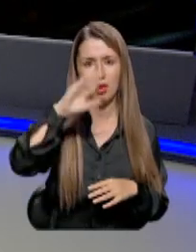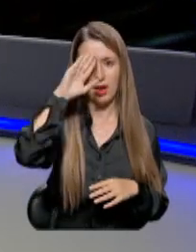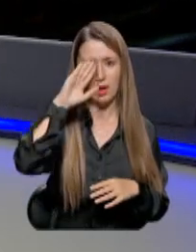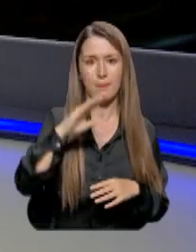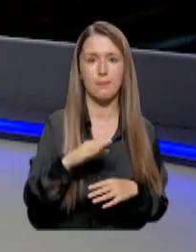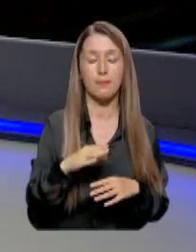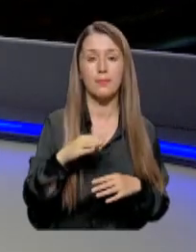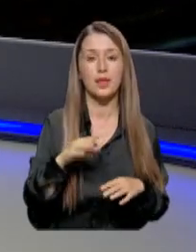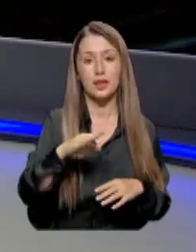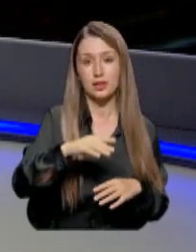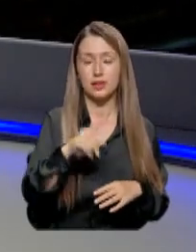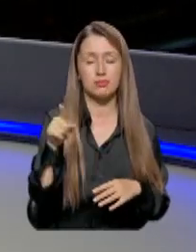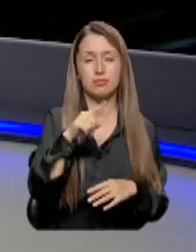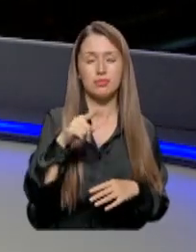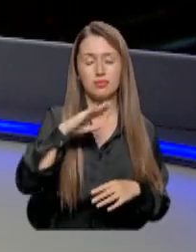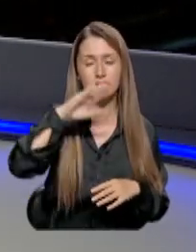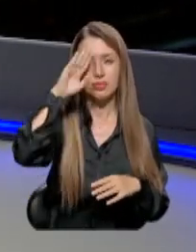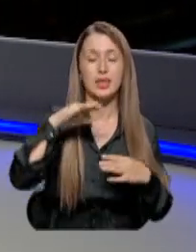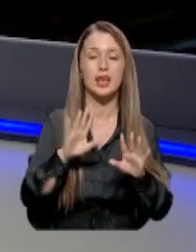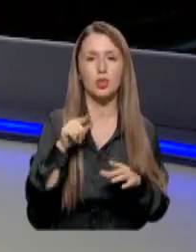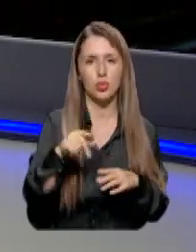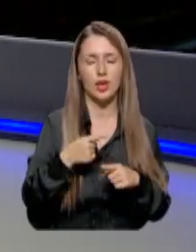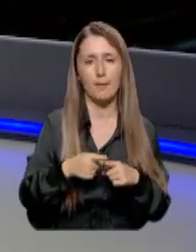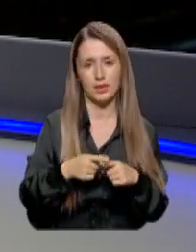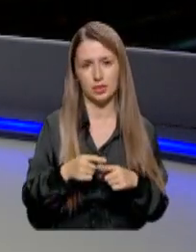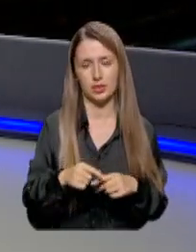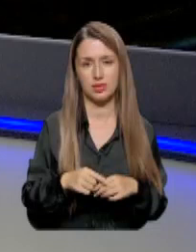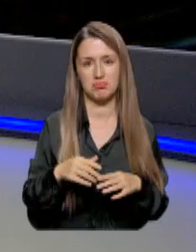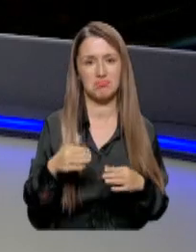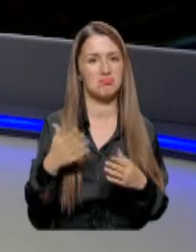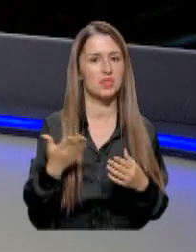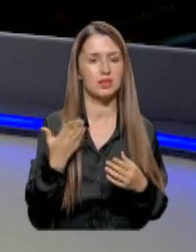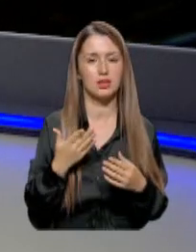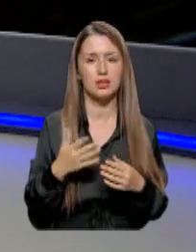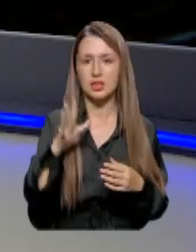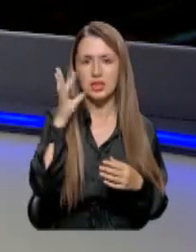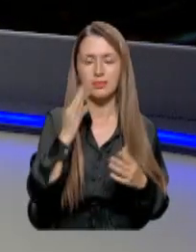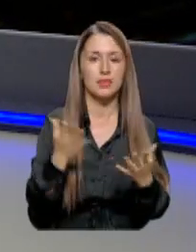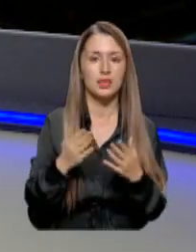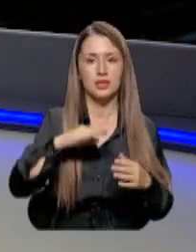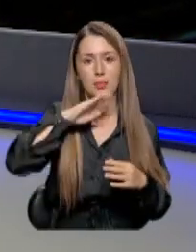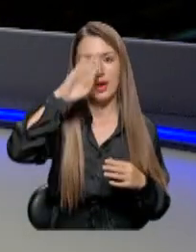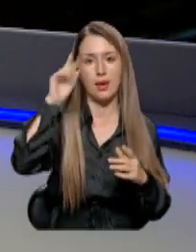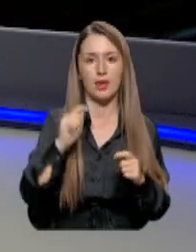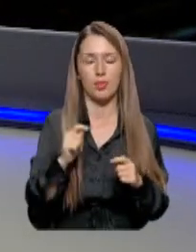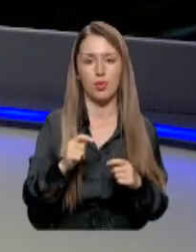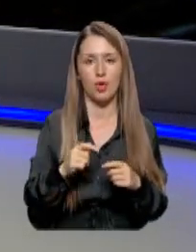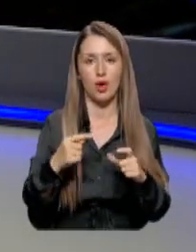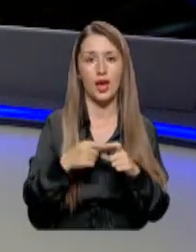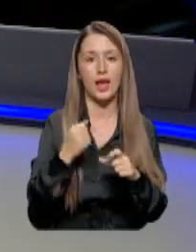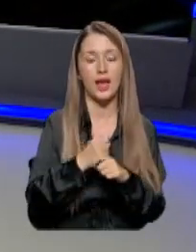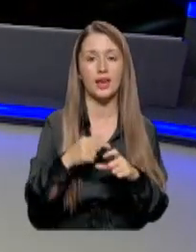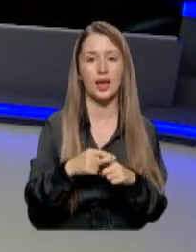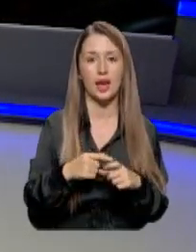kimlerine değil. İşte onları konuşacağız, onları paylaşacağız. Mesela kim nasıl bayram yapıyor? Ege'de,